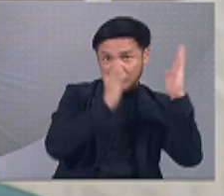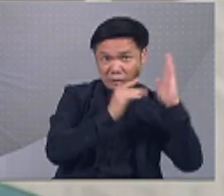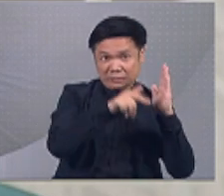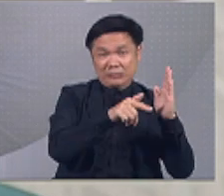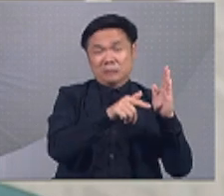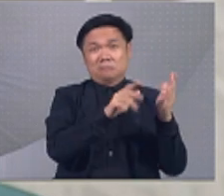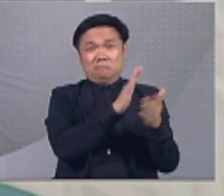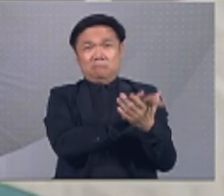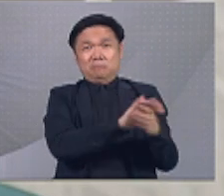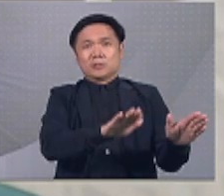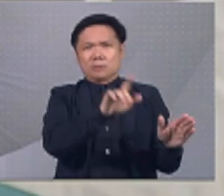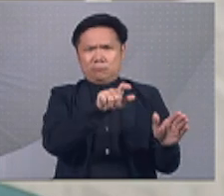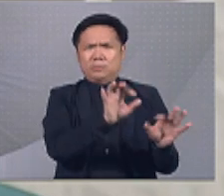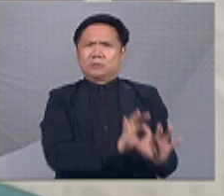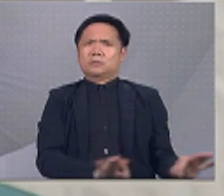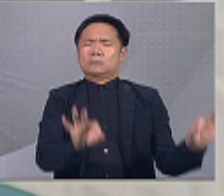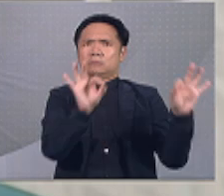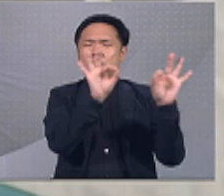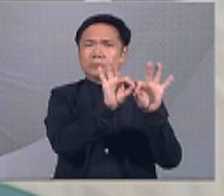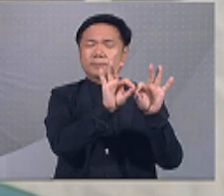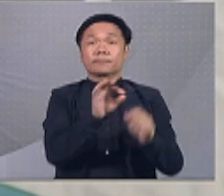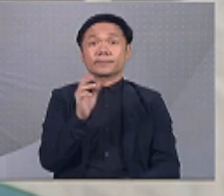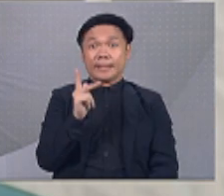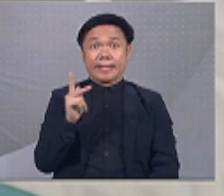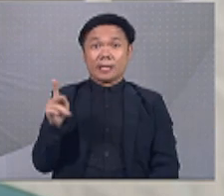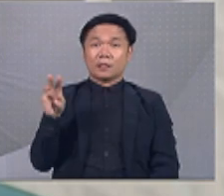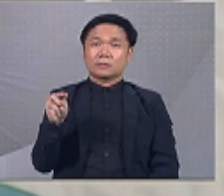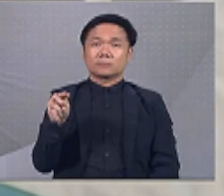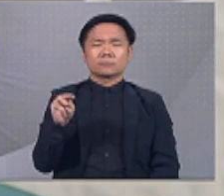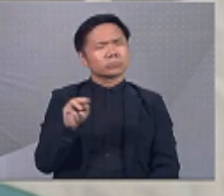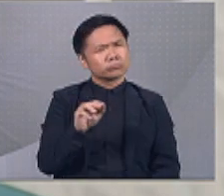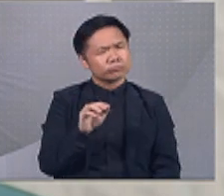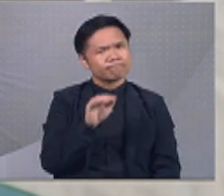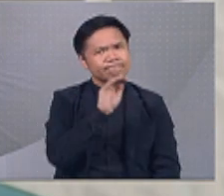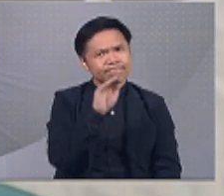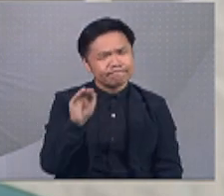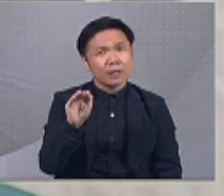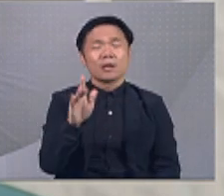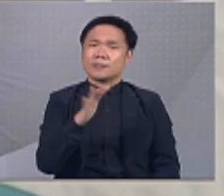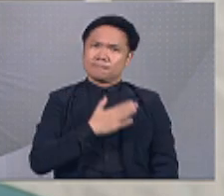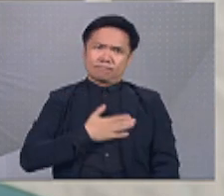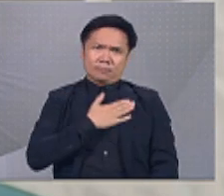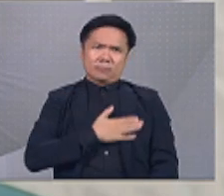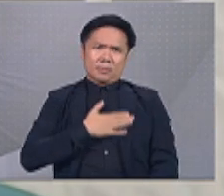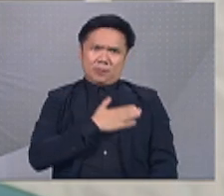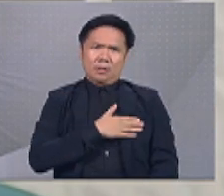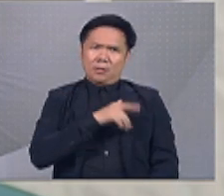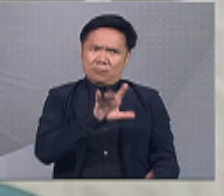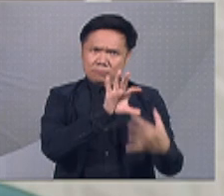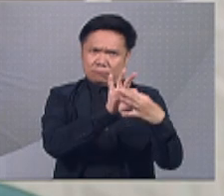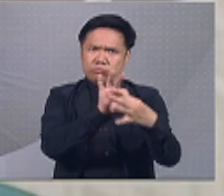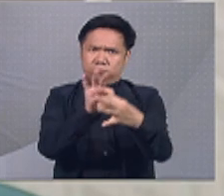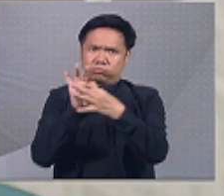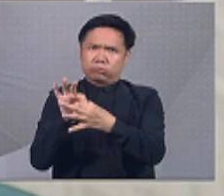yang perlu ditangani Kementerian Kesehatan menyuruh pihak majikan untuk memainkan peranan yang penting dan